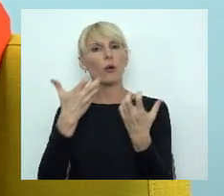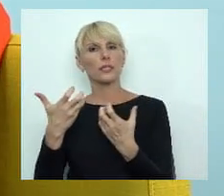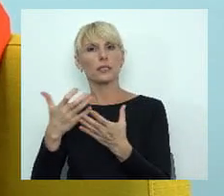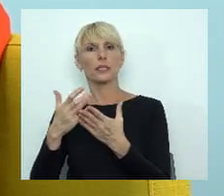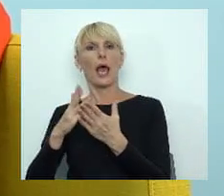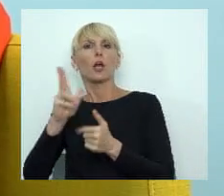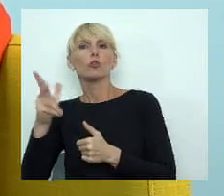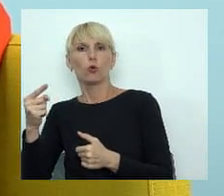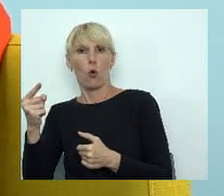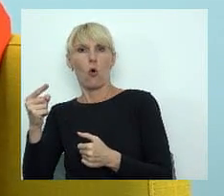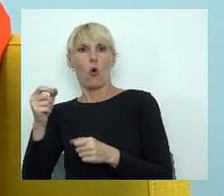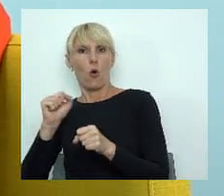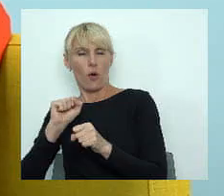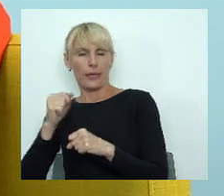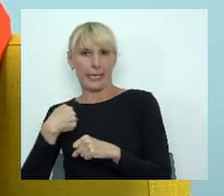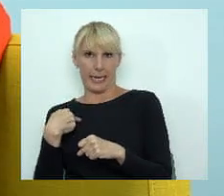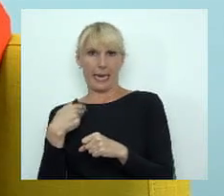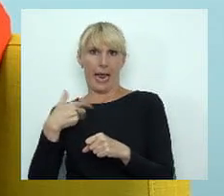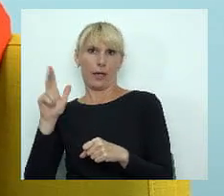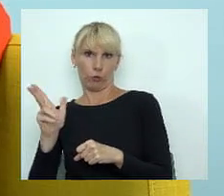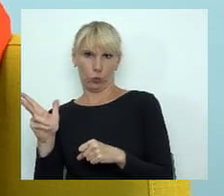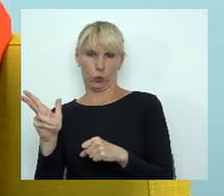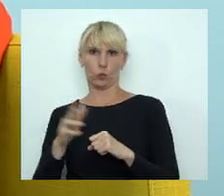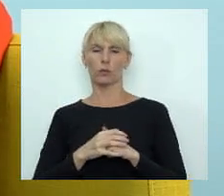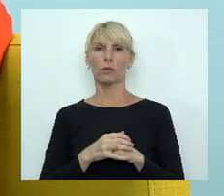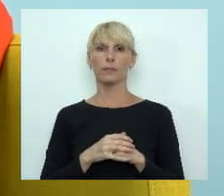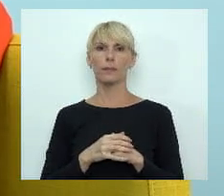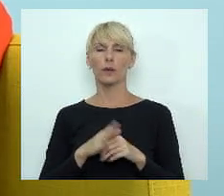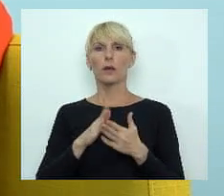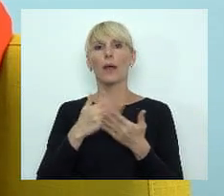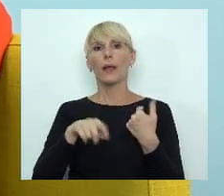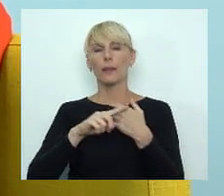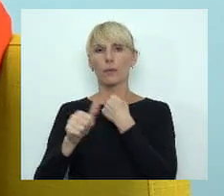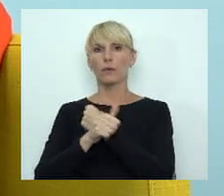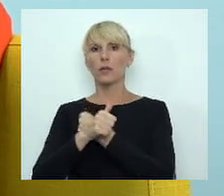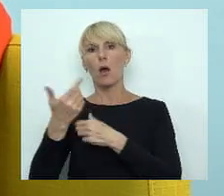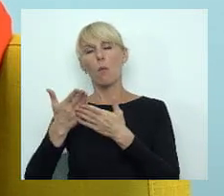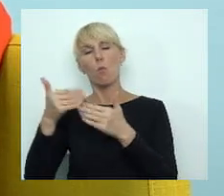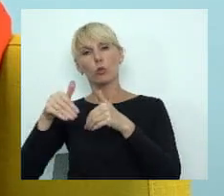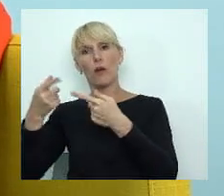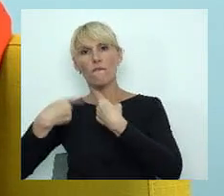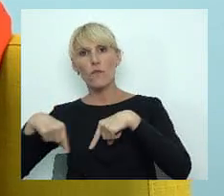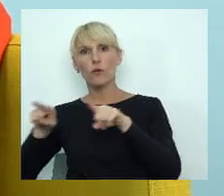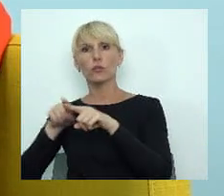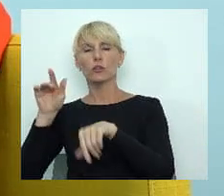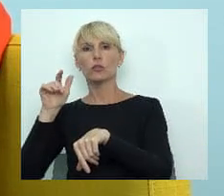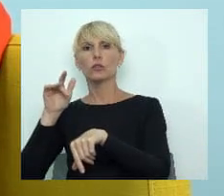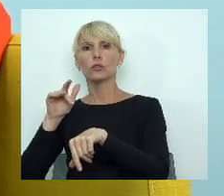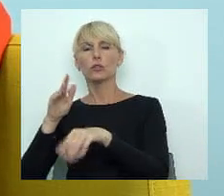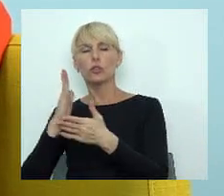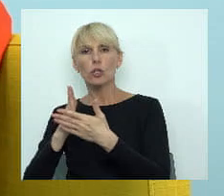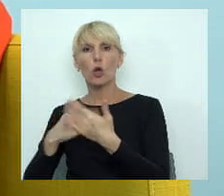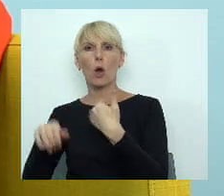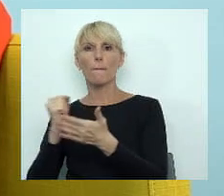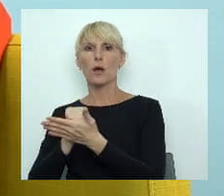o to żądanie. Czy to jest żądanie z zakresu dostępu do dokumentacji medycznej, czy być może ja realizuję wyłącznie moje prawa wynikające